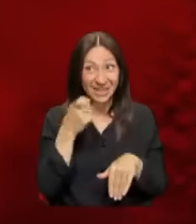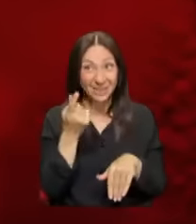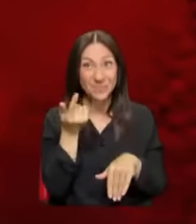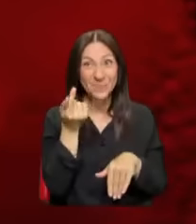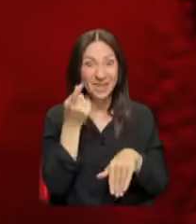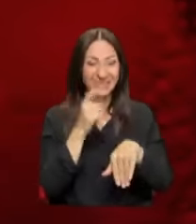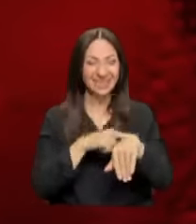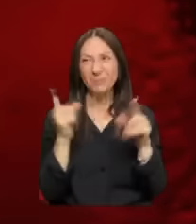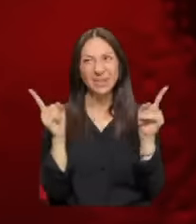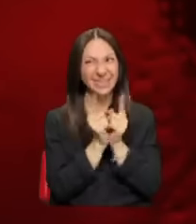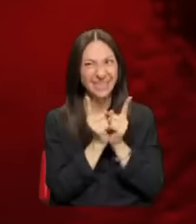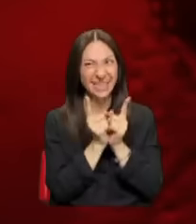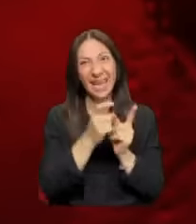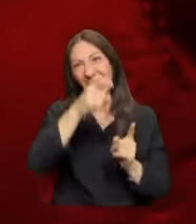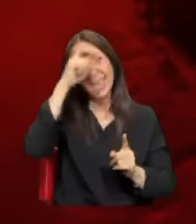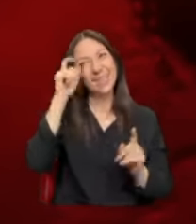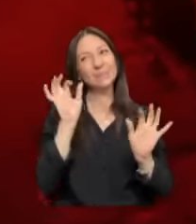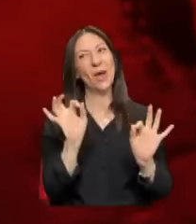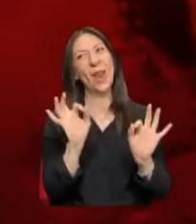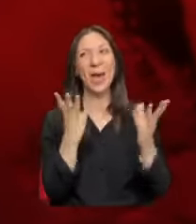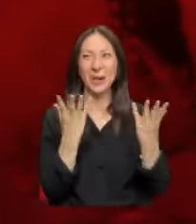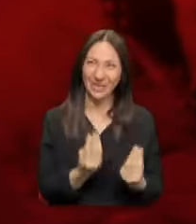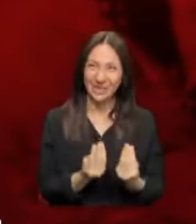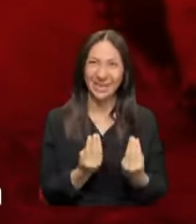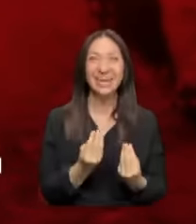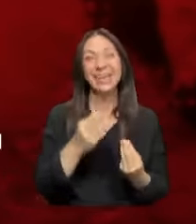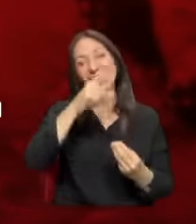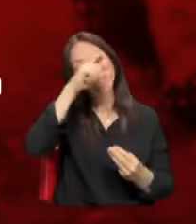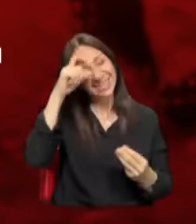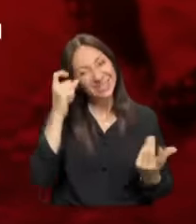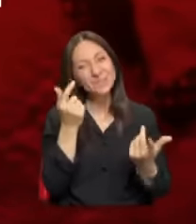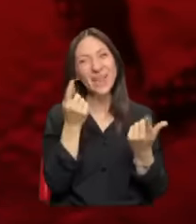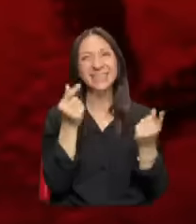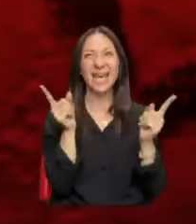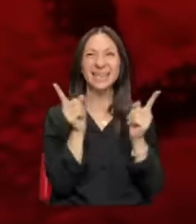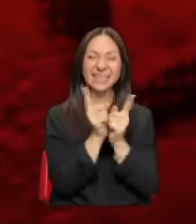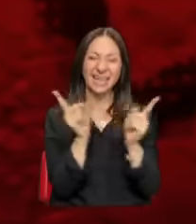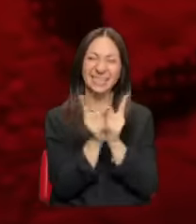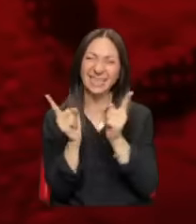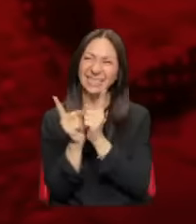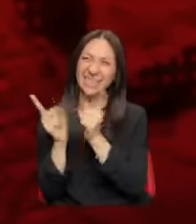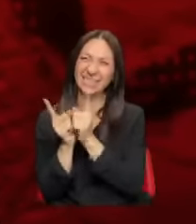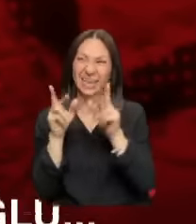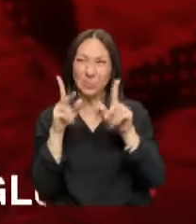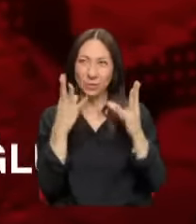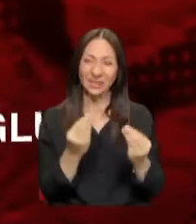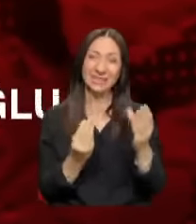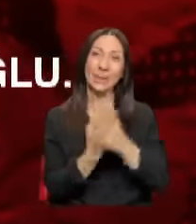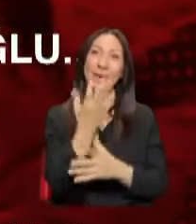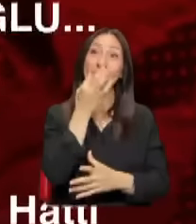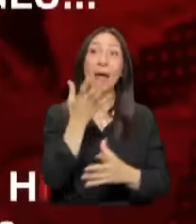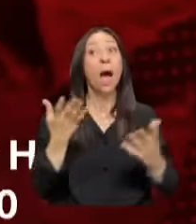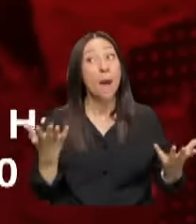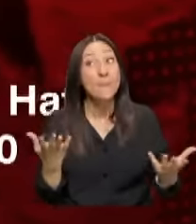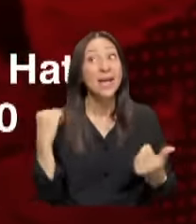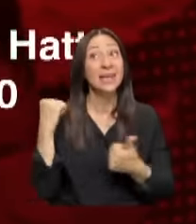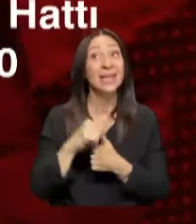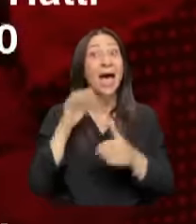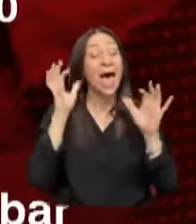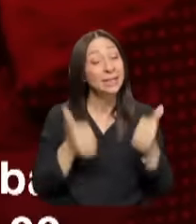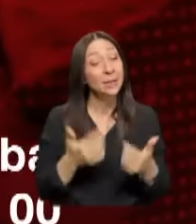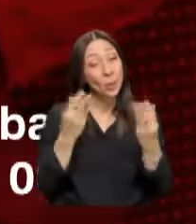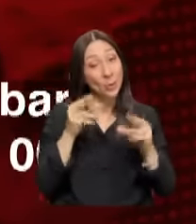Biraz süremiz kısaldı. Yaz tarifesine geçtik efendim. Yaz tarifesi biraz daha böyle özet niteliğinde olacak sabah haberleri. Ama yine her